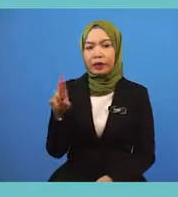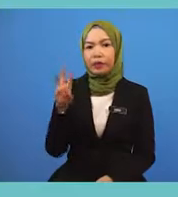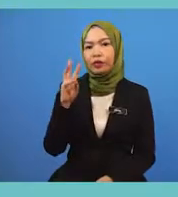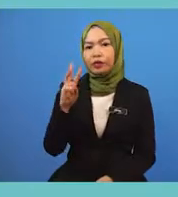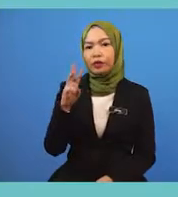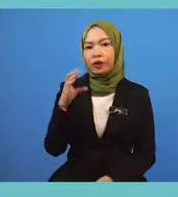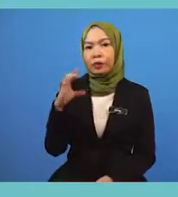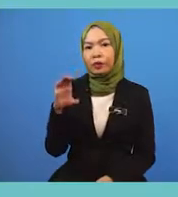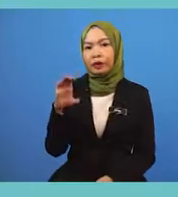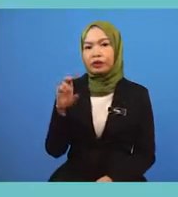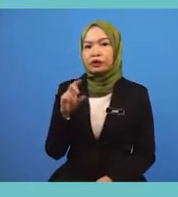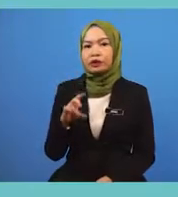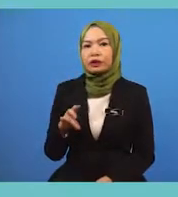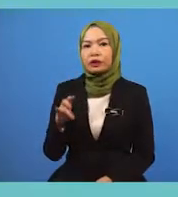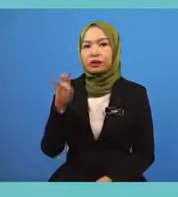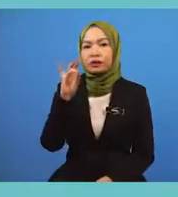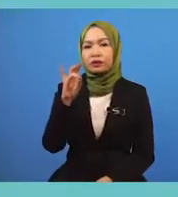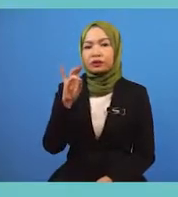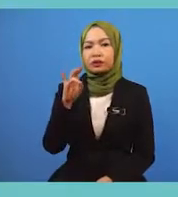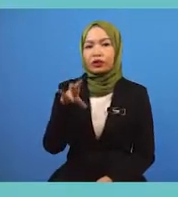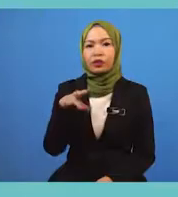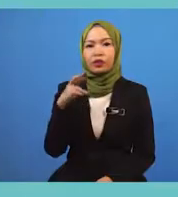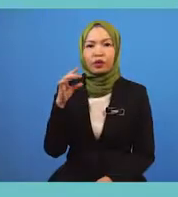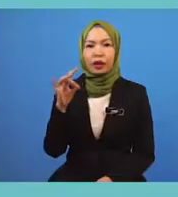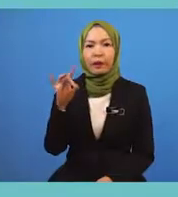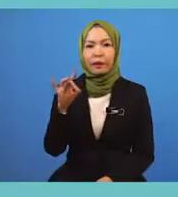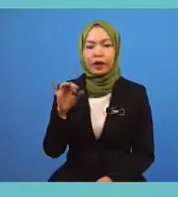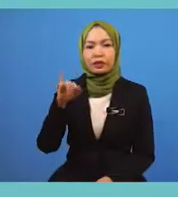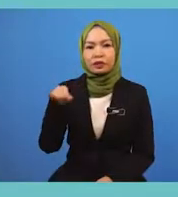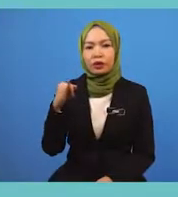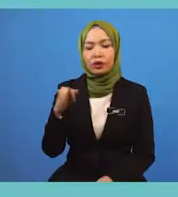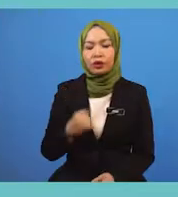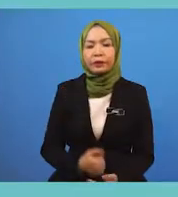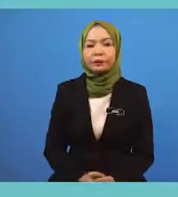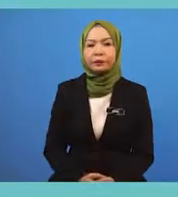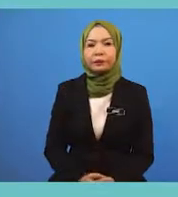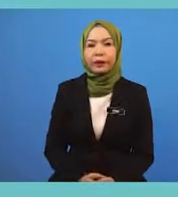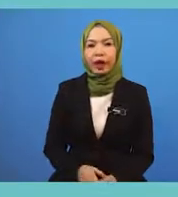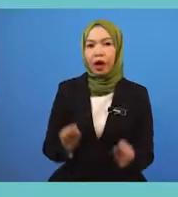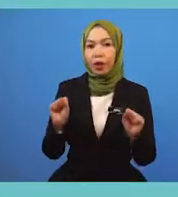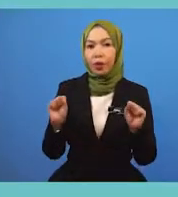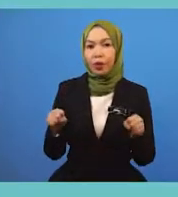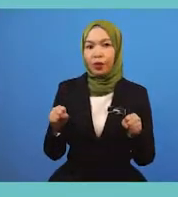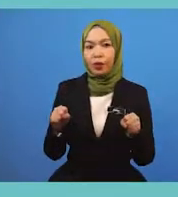5,628 joule. Murid-murid juga boleh menyatakan jawapan kepada